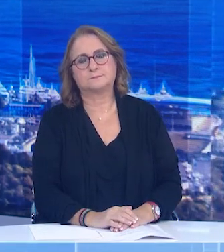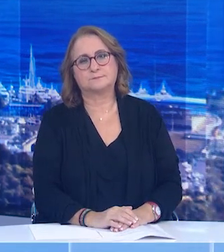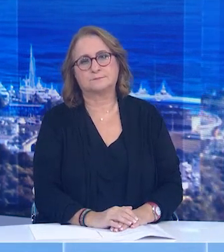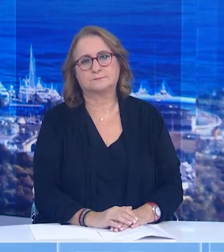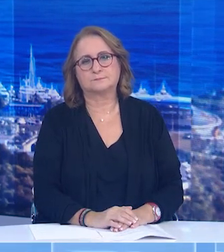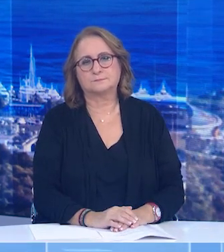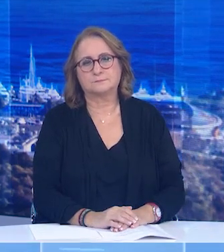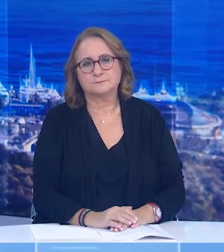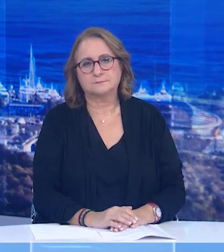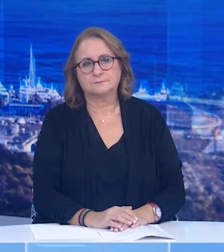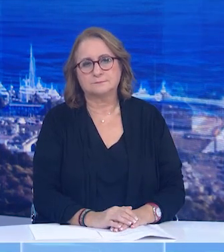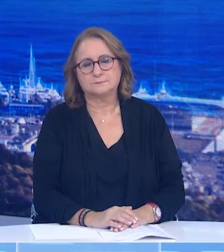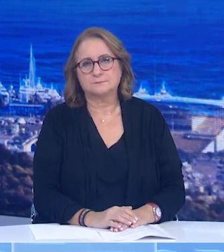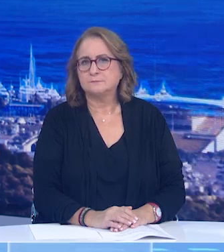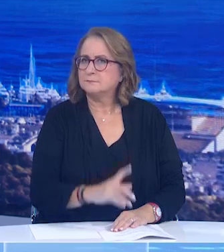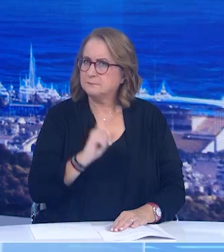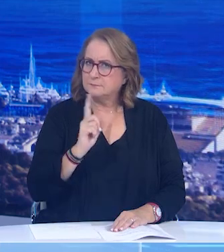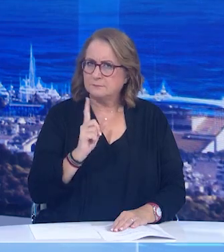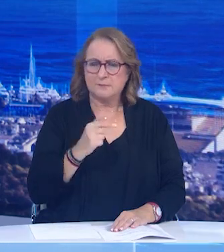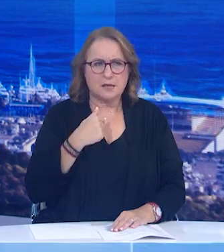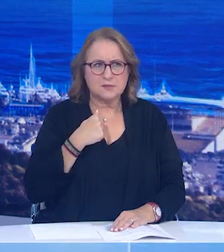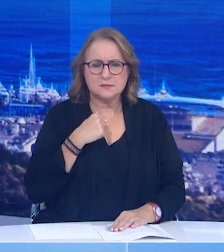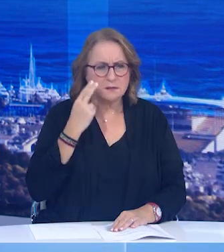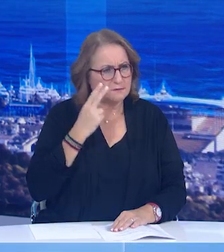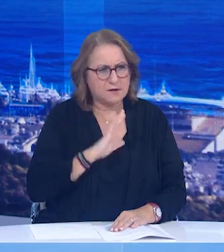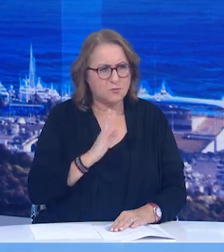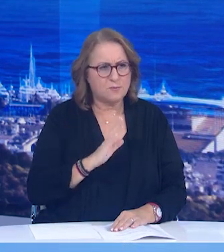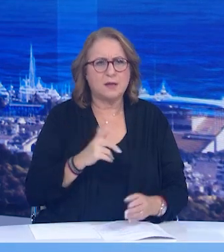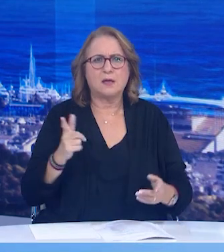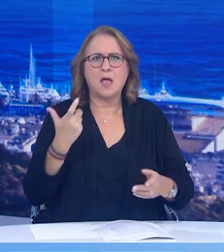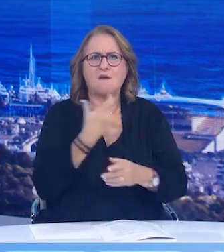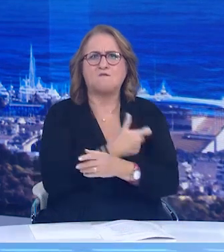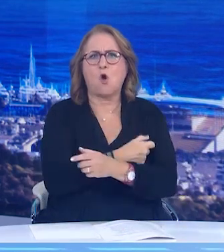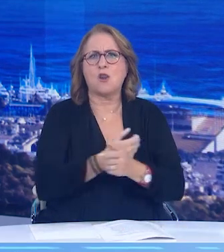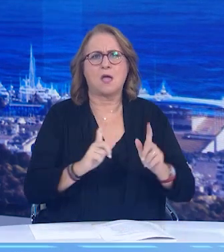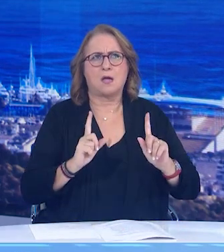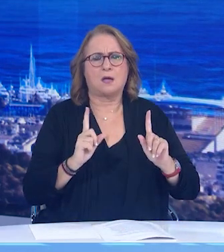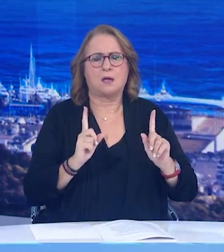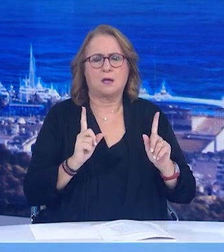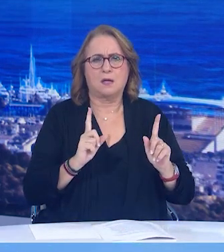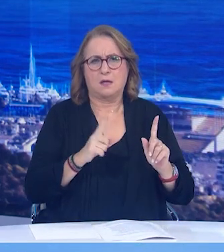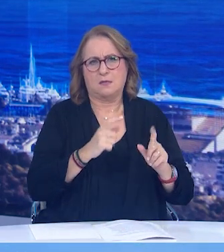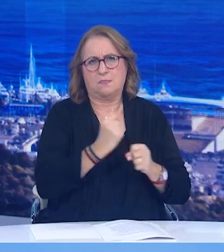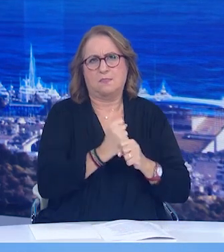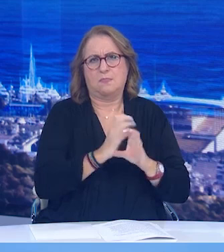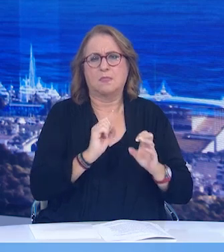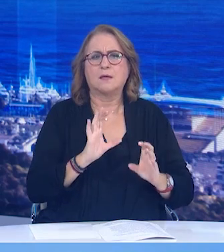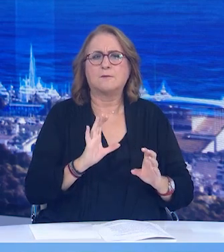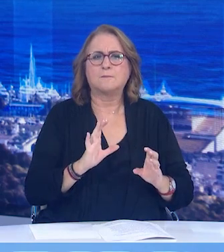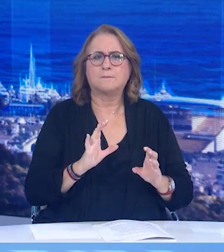Δεν βλέπουμε, καταρχάς, δεν είναι τα εμβόλια, δεν λειτουργούν, έτσι. Σε βάθος χρόνου. Ναι,